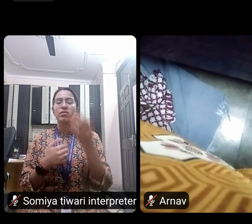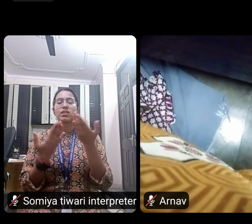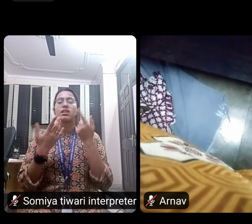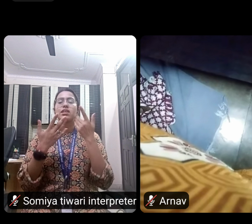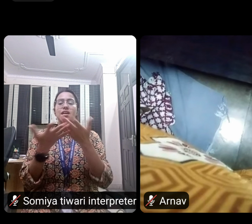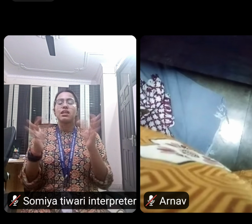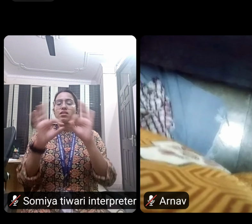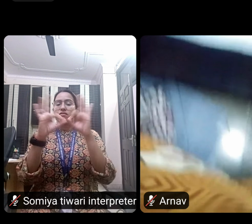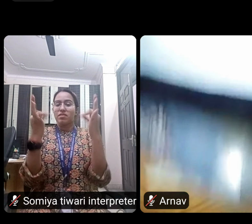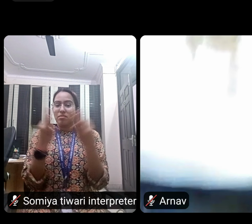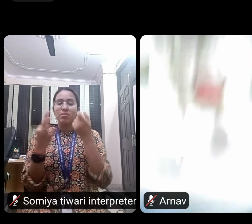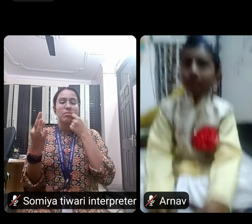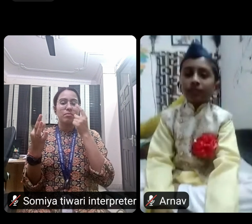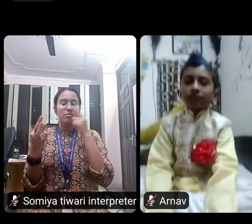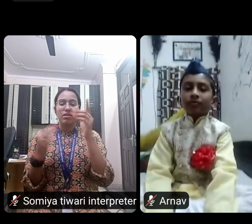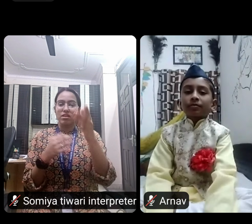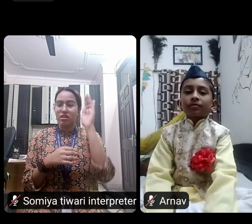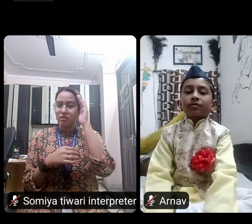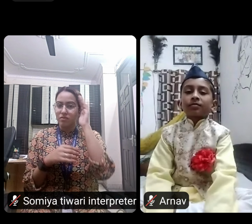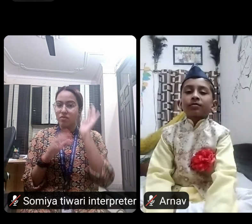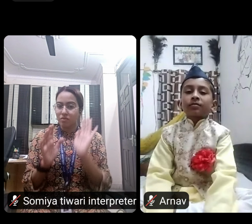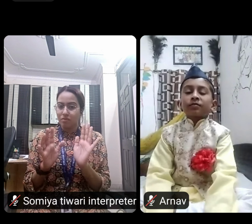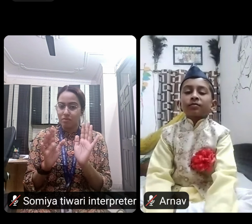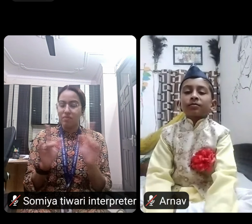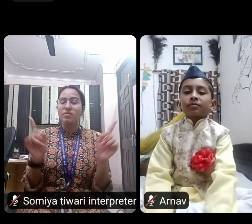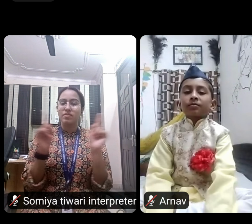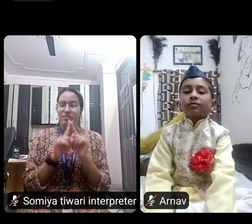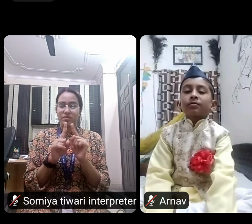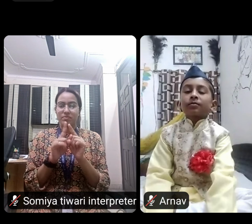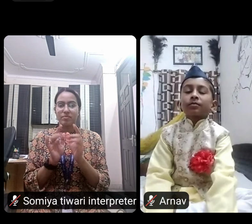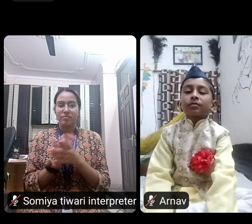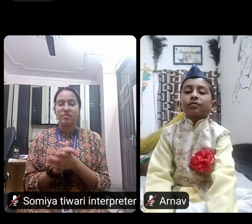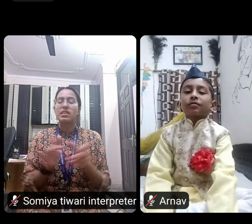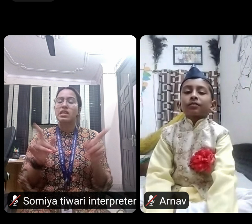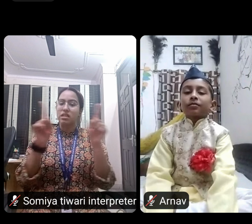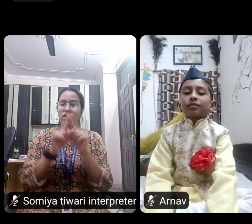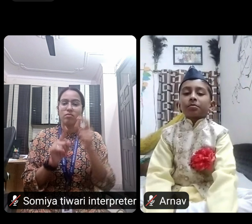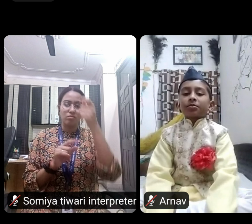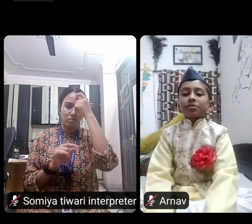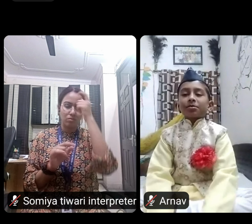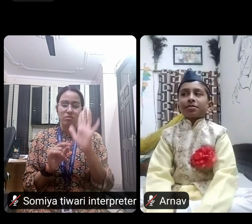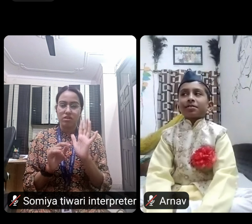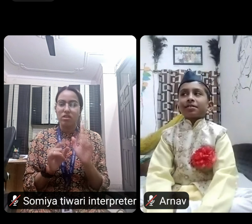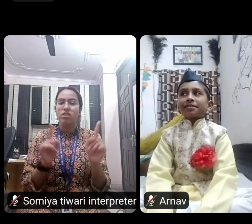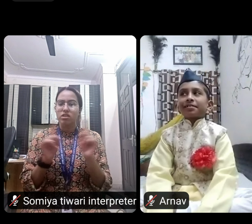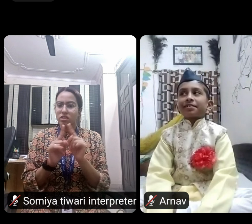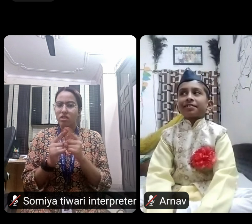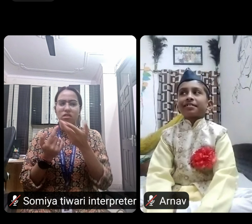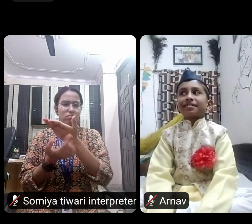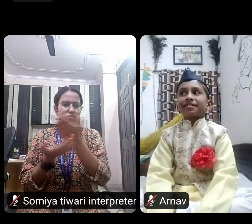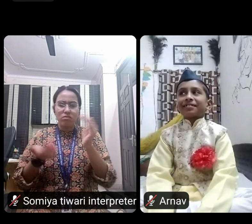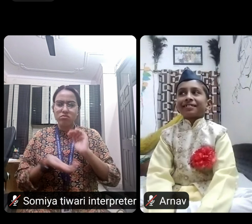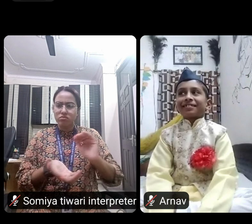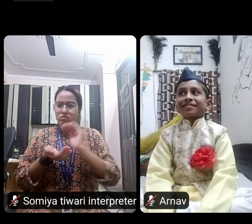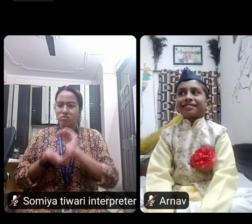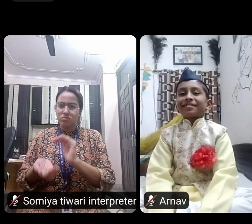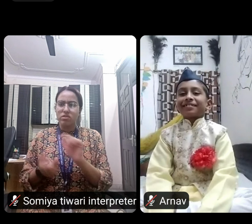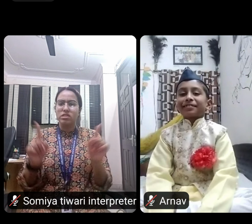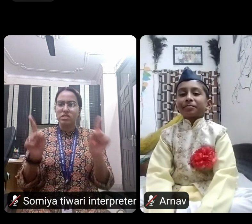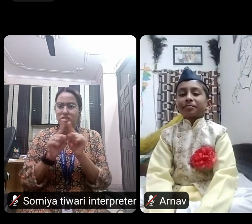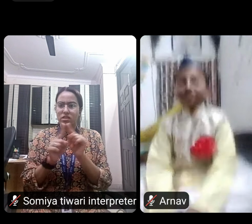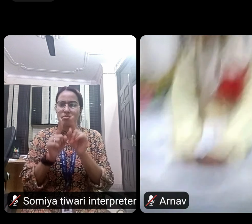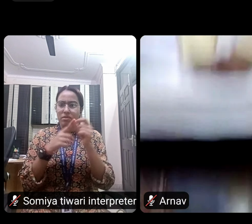अभी, उनको ऐसे पेरेंट्स जिनके सिमिलर प्रॉब्लम के साथ में यस बच्चे रहेंगे या और किसी तरह की अर्ली प्रॉब्लम्स के